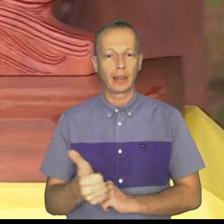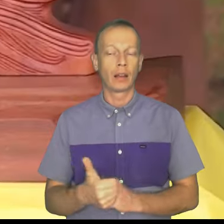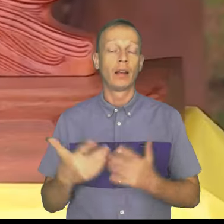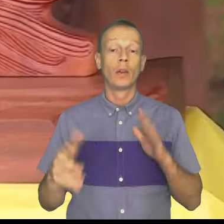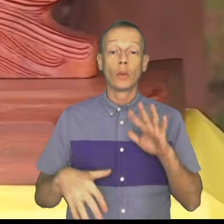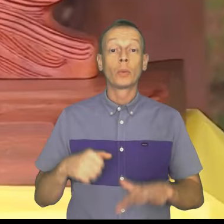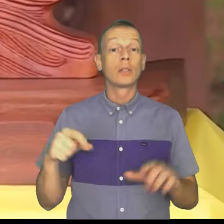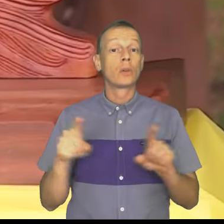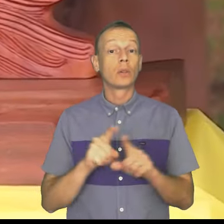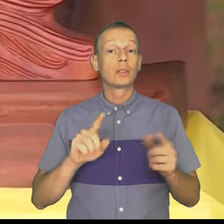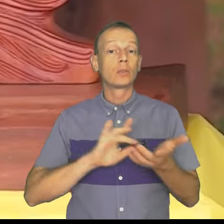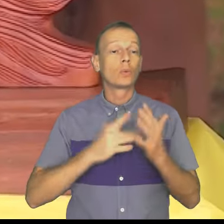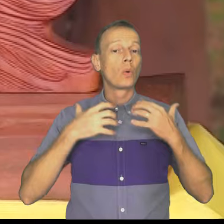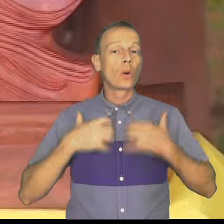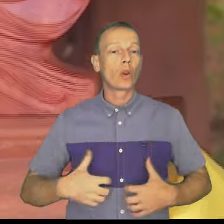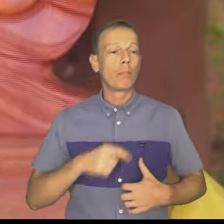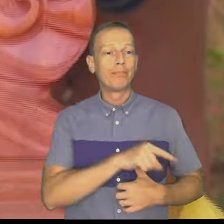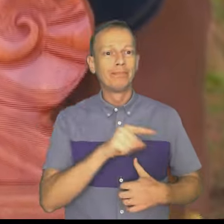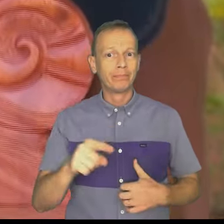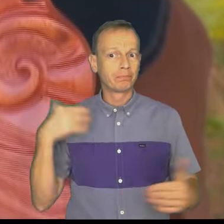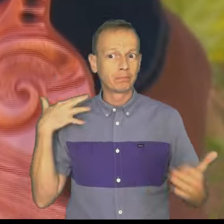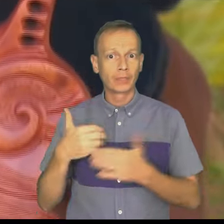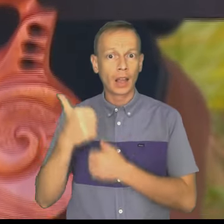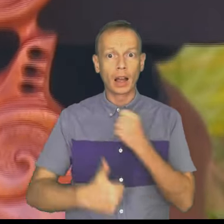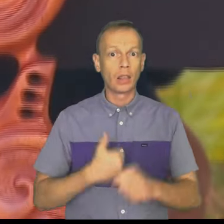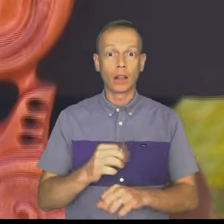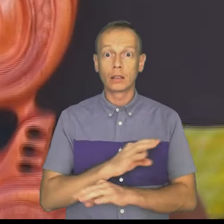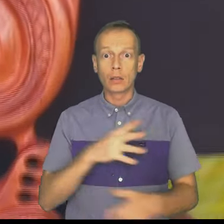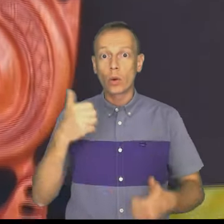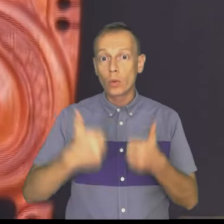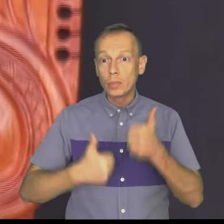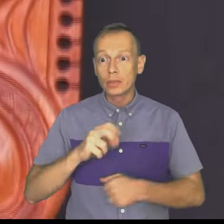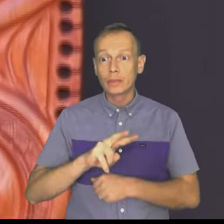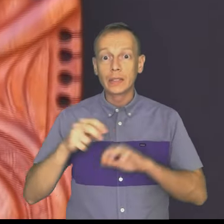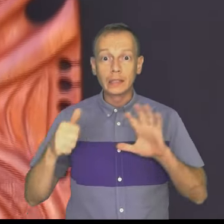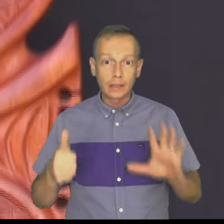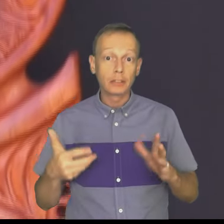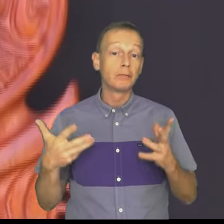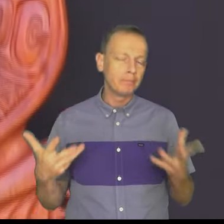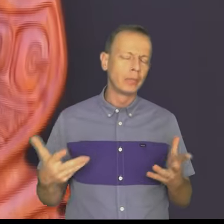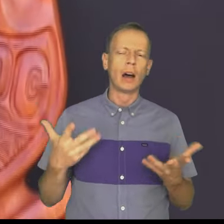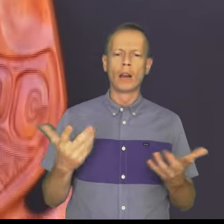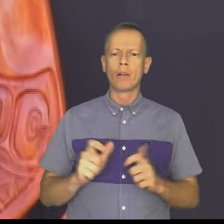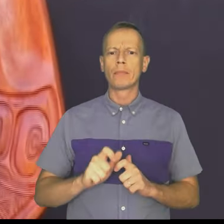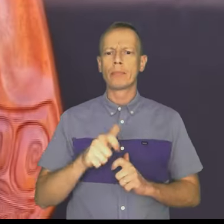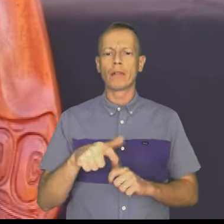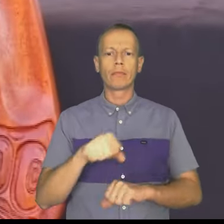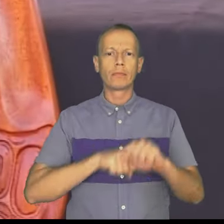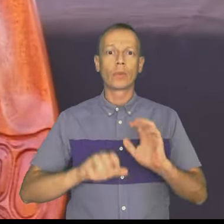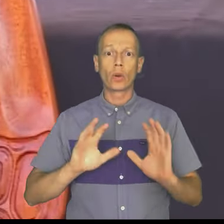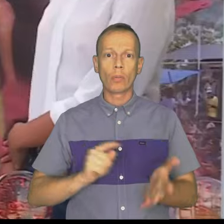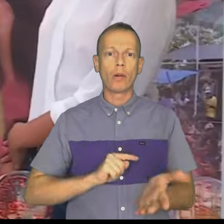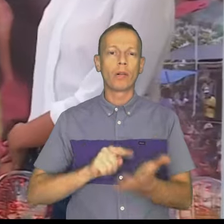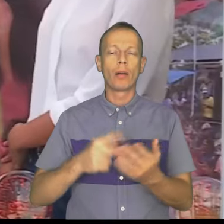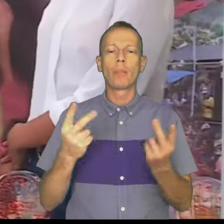reprise également pour tous les clubs après un an sans aucune compétition de V6. Comment va se passer l'événement Parc Veirey ?